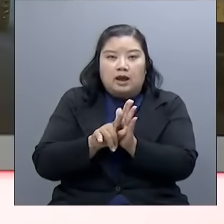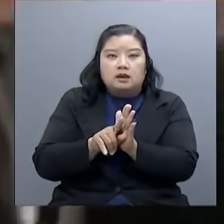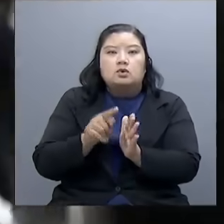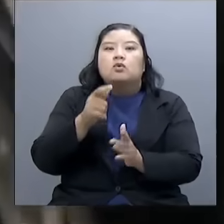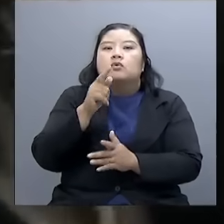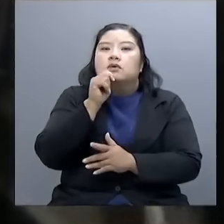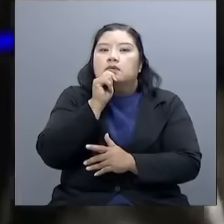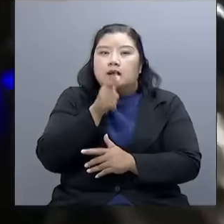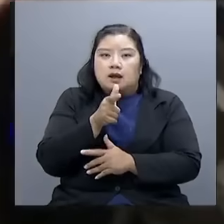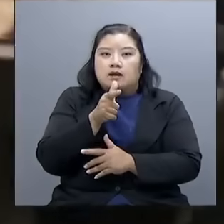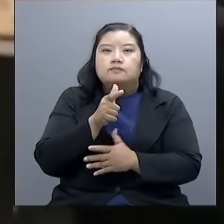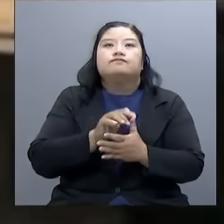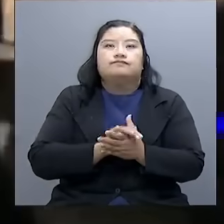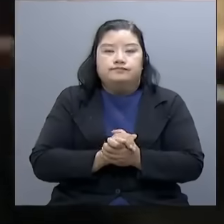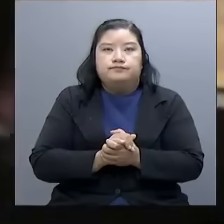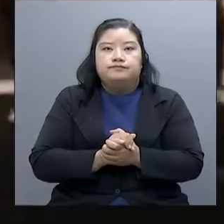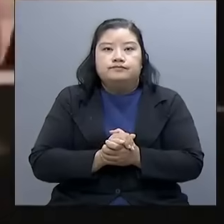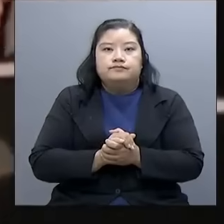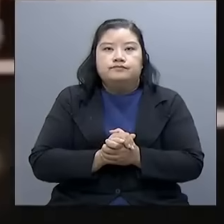ค่ะ